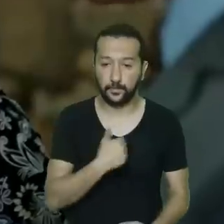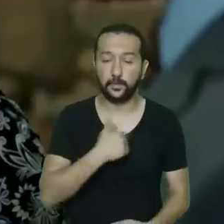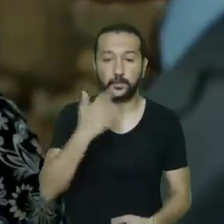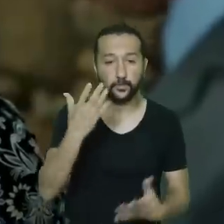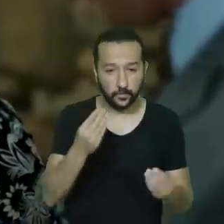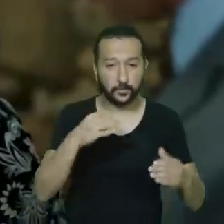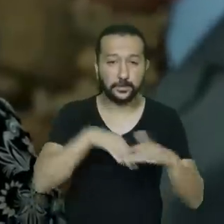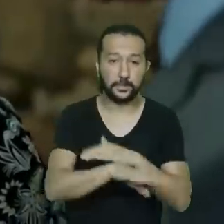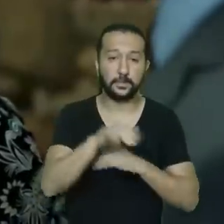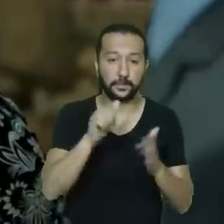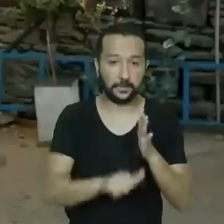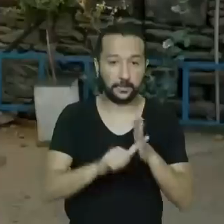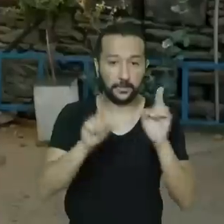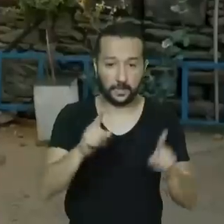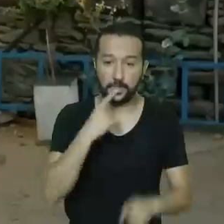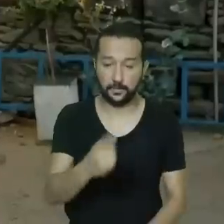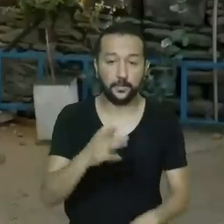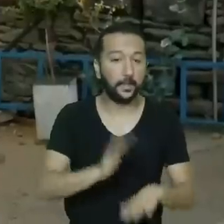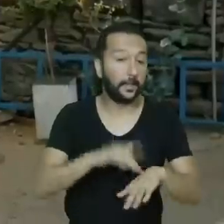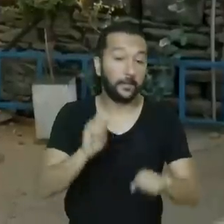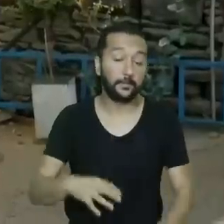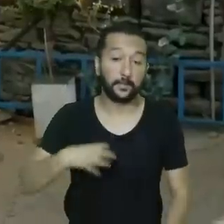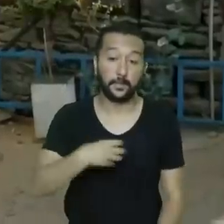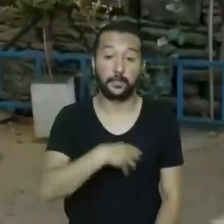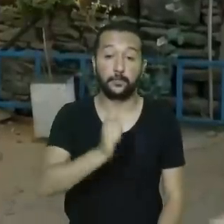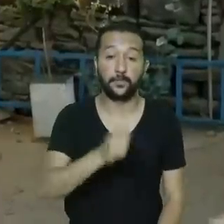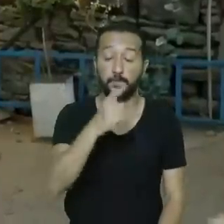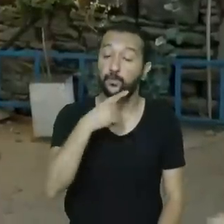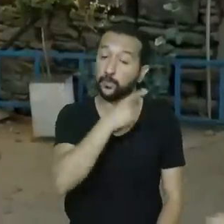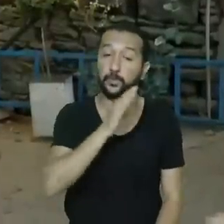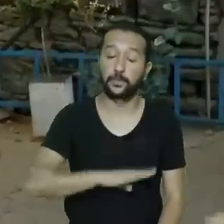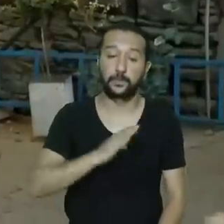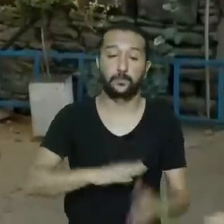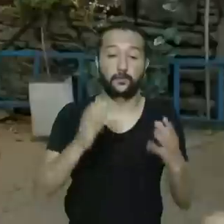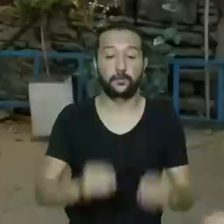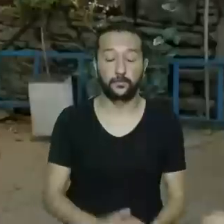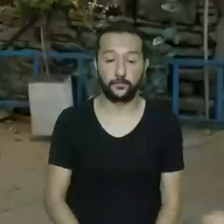bir sürü saklanmam lazım dedi ya. Ne yapacağız ana? Mecbur bir sürü katlanacağız gör.